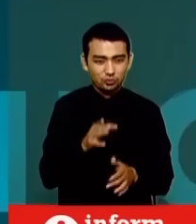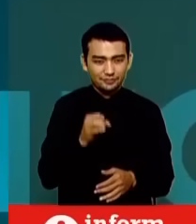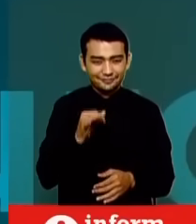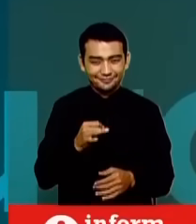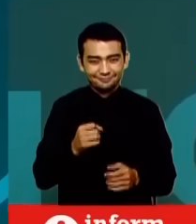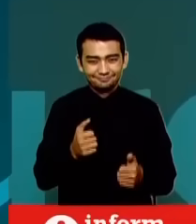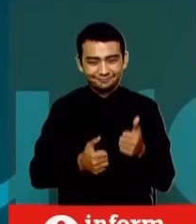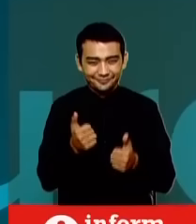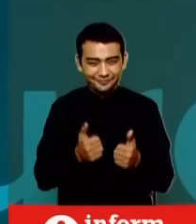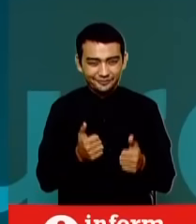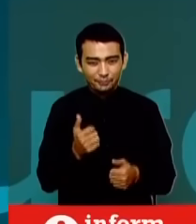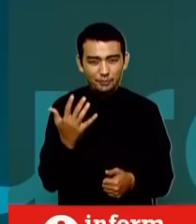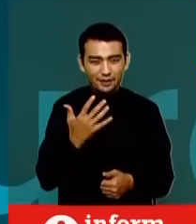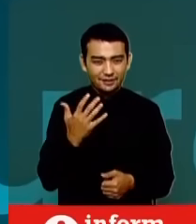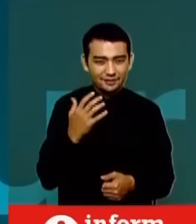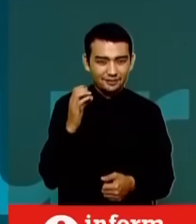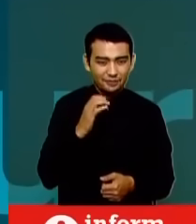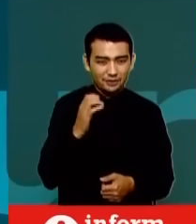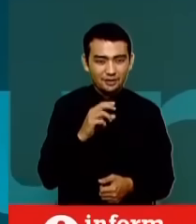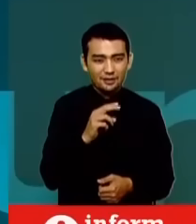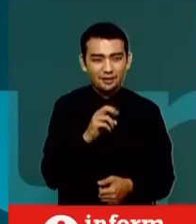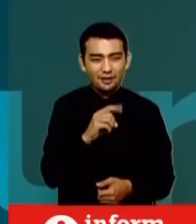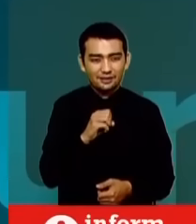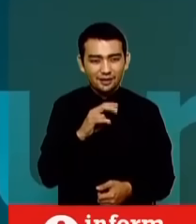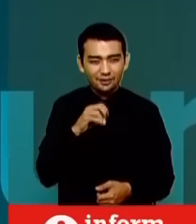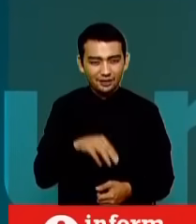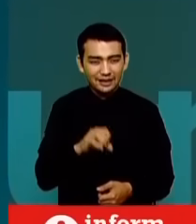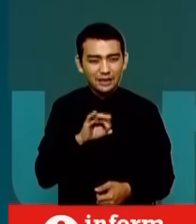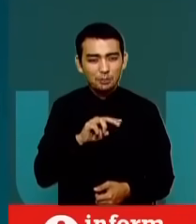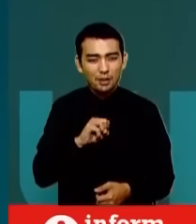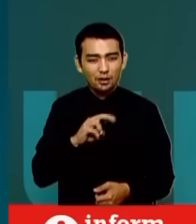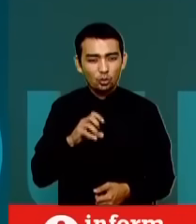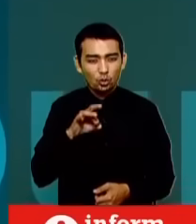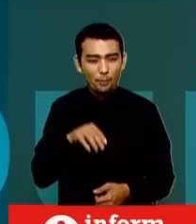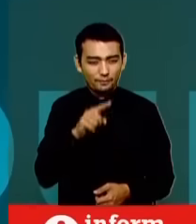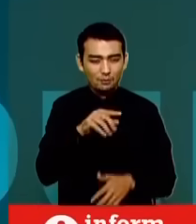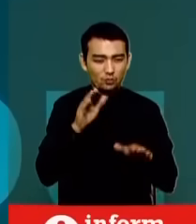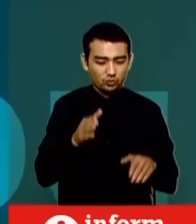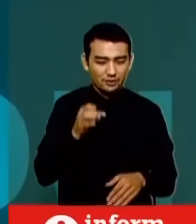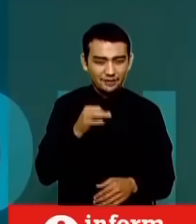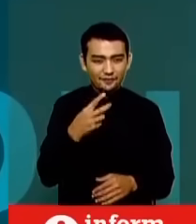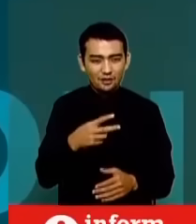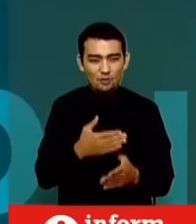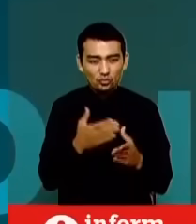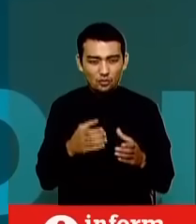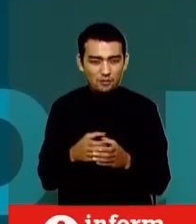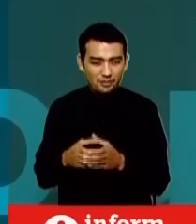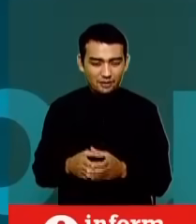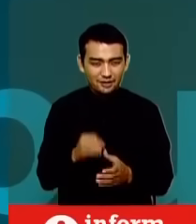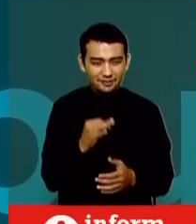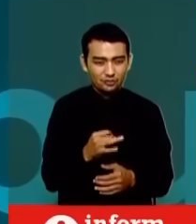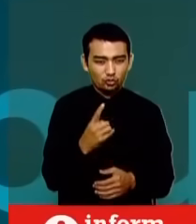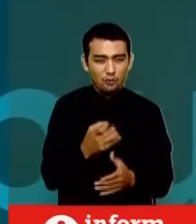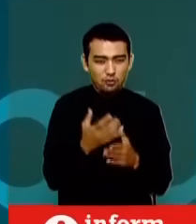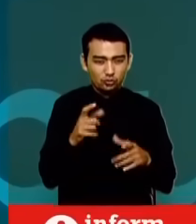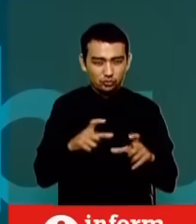ашылуы 5-шы қыркүйек күні Қазанат ипподромында өтпек. Марафонға еліміздің түкпір-түкпірінен жиналған 20 команда 100 шабандоз